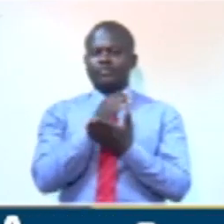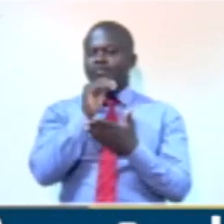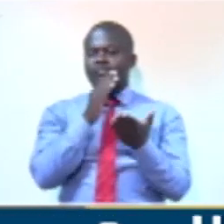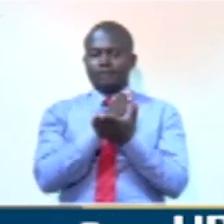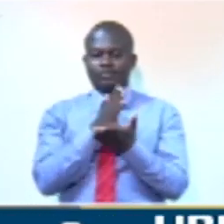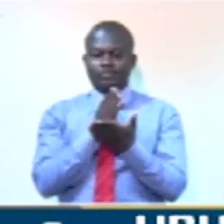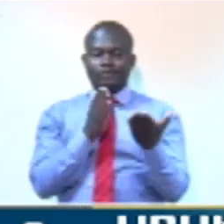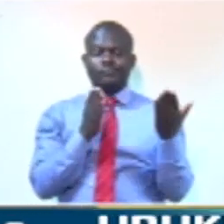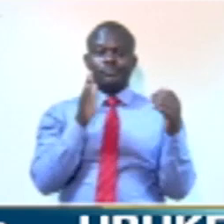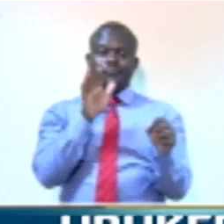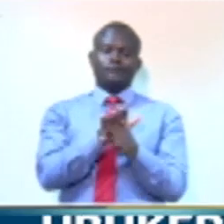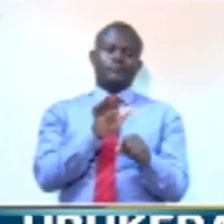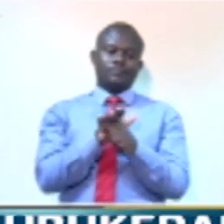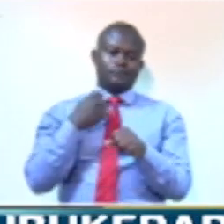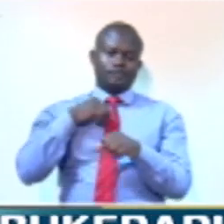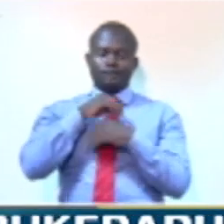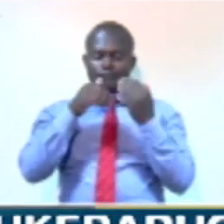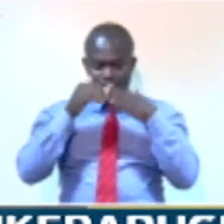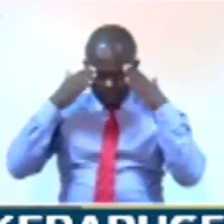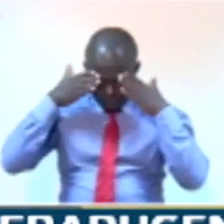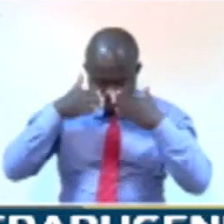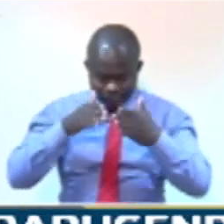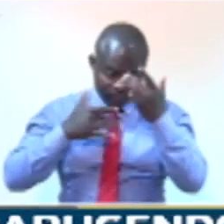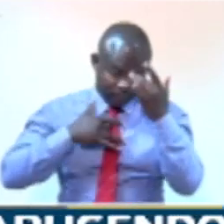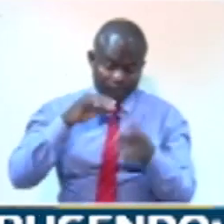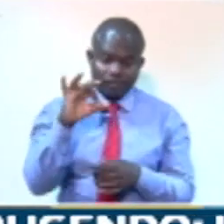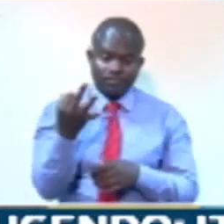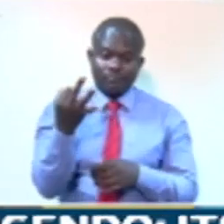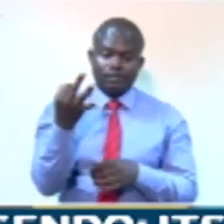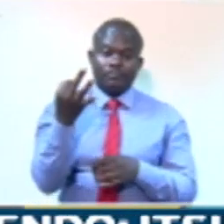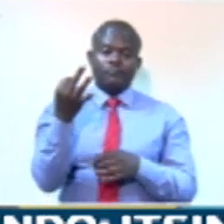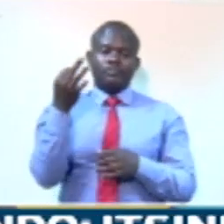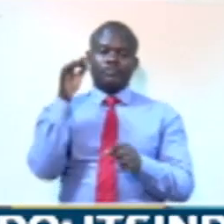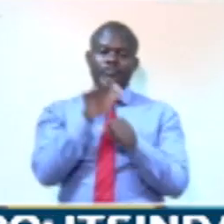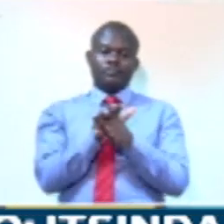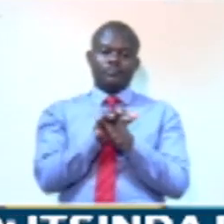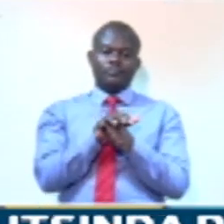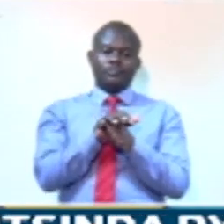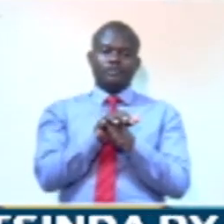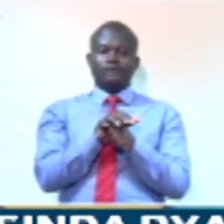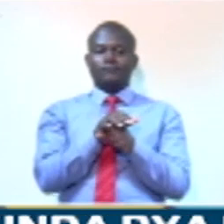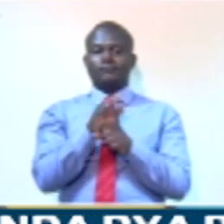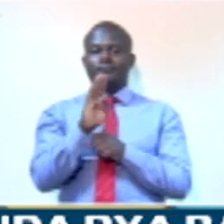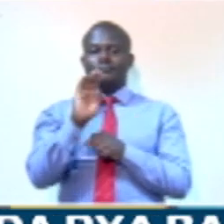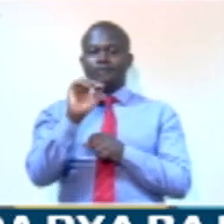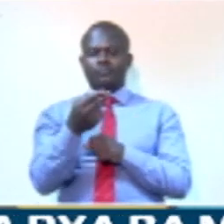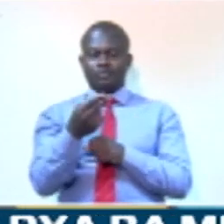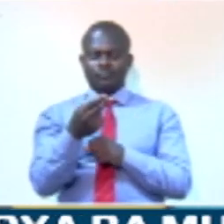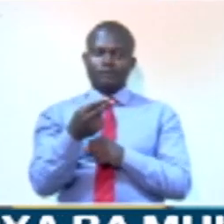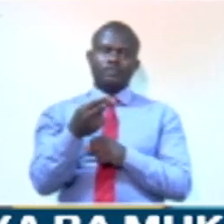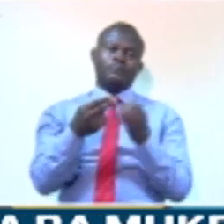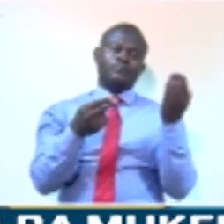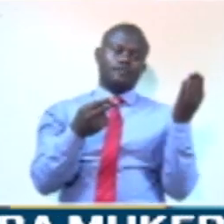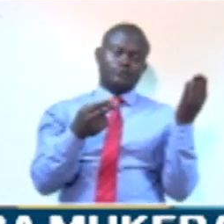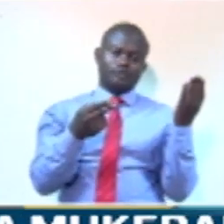bimeze, cyane cyane twibanze kuri izi ndwara uko ari eshatu nazo z'ibyorezo, ari VIH, ari igituntu, ari